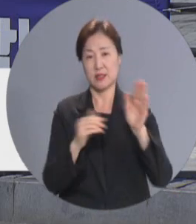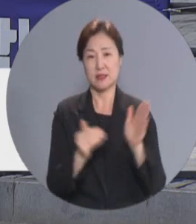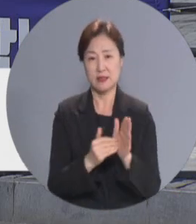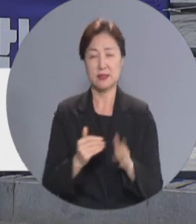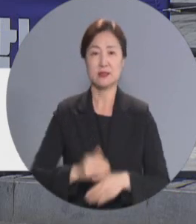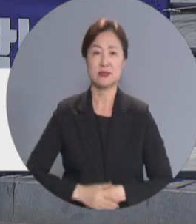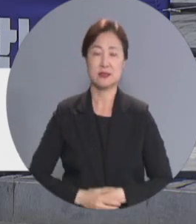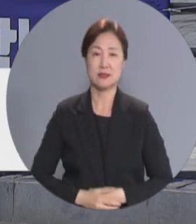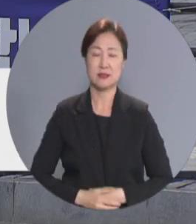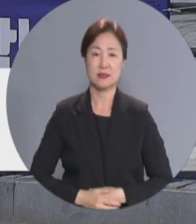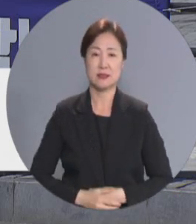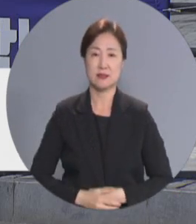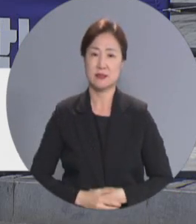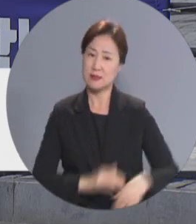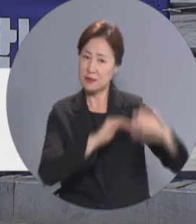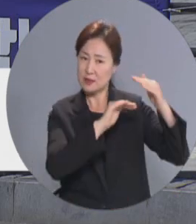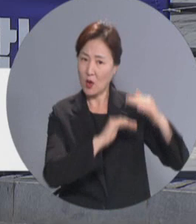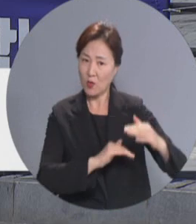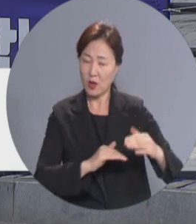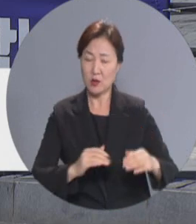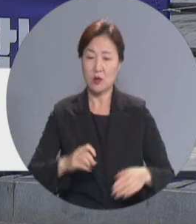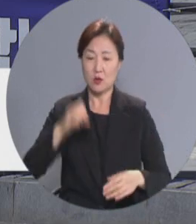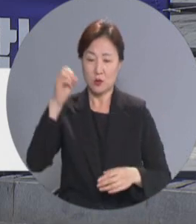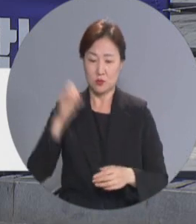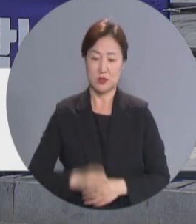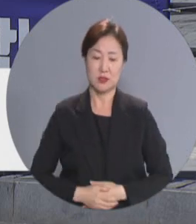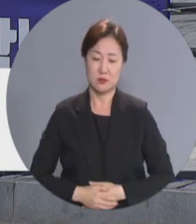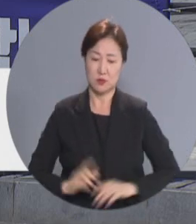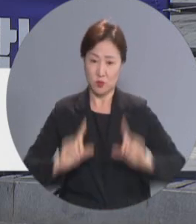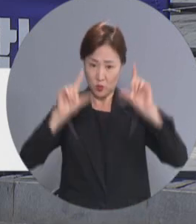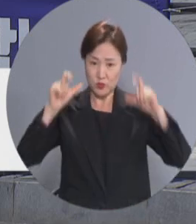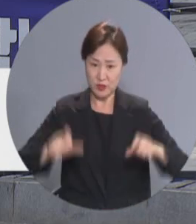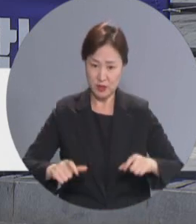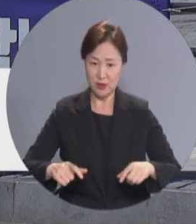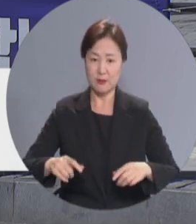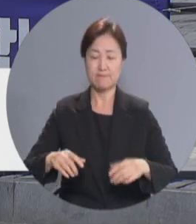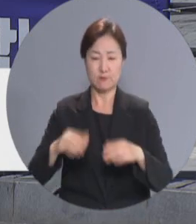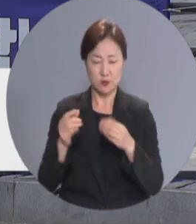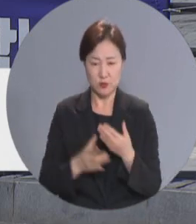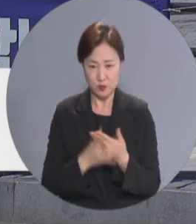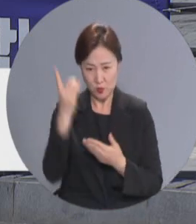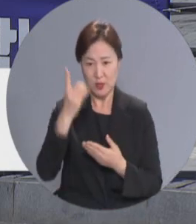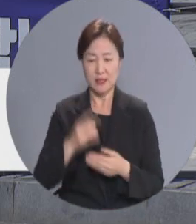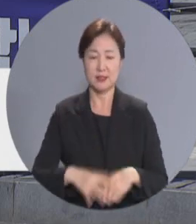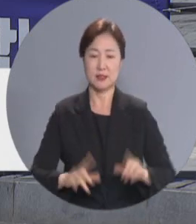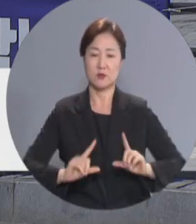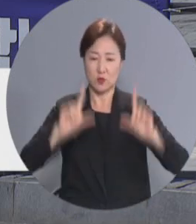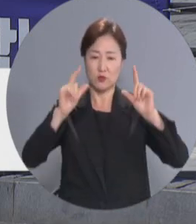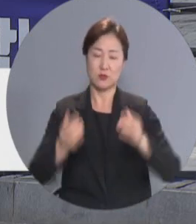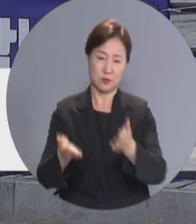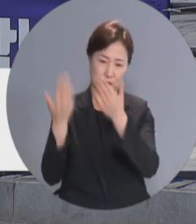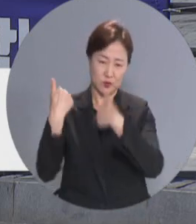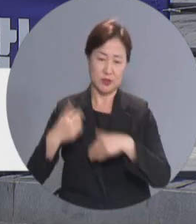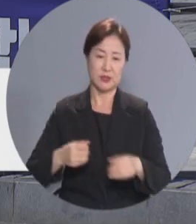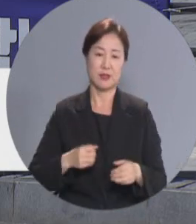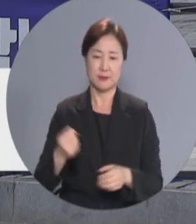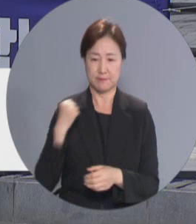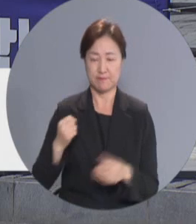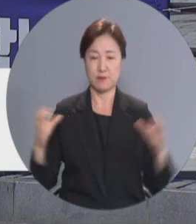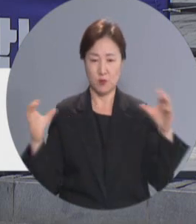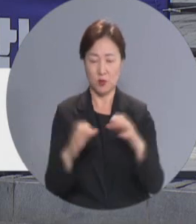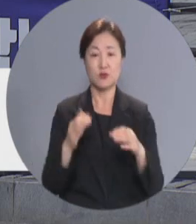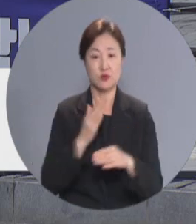발표했습니다. 이로써 전남 동부권 자치단체와 정치권이 한 목소리로 동부권 의대 유치에 힘을 싣게